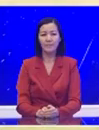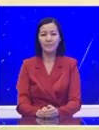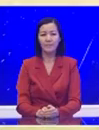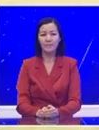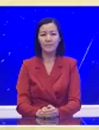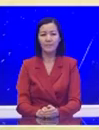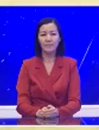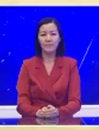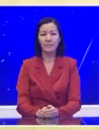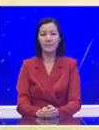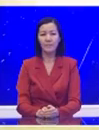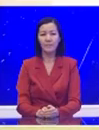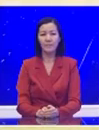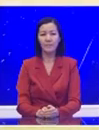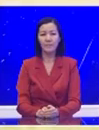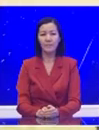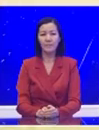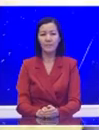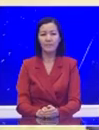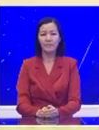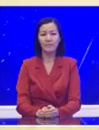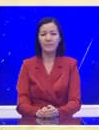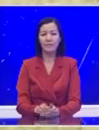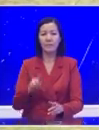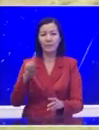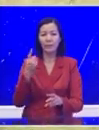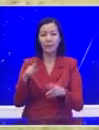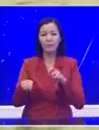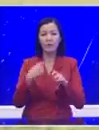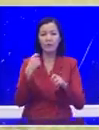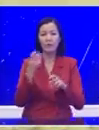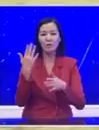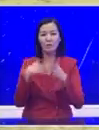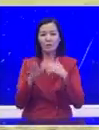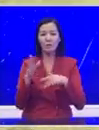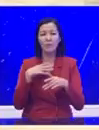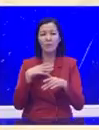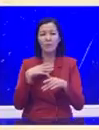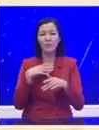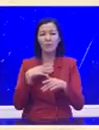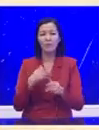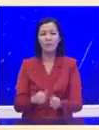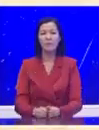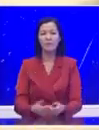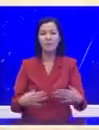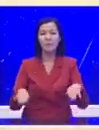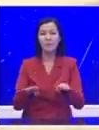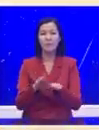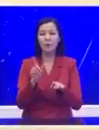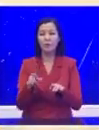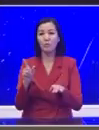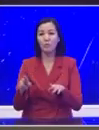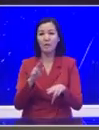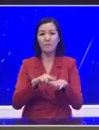время карантина нарушаете закон? Гулял. Мұндай тұрғындар